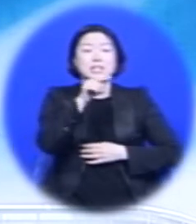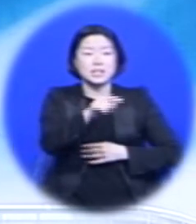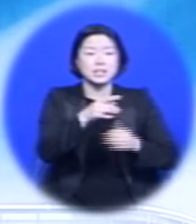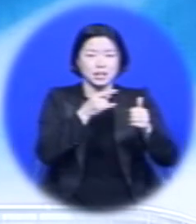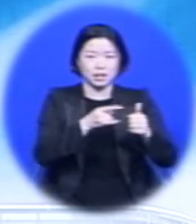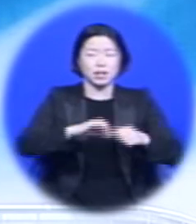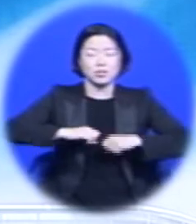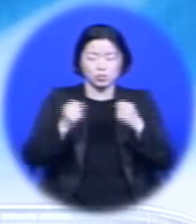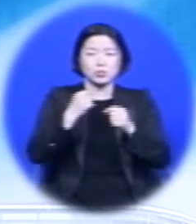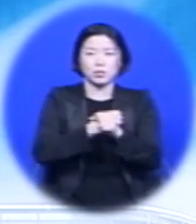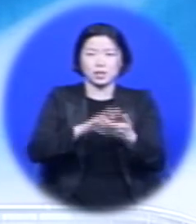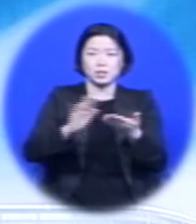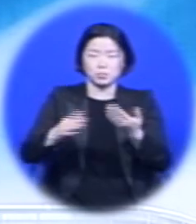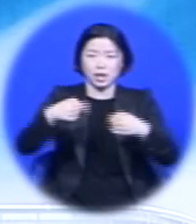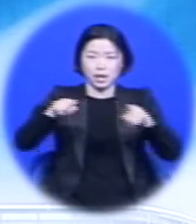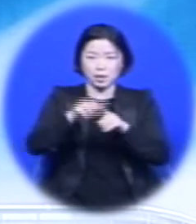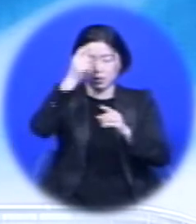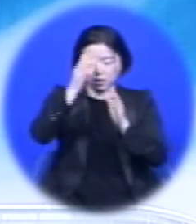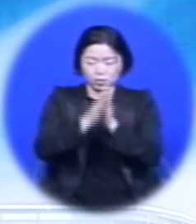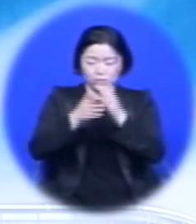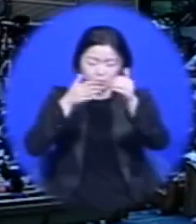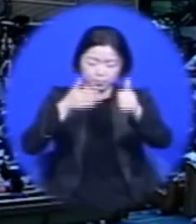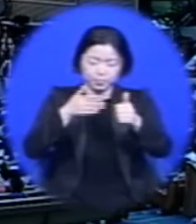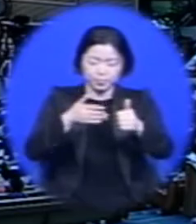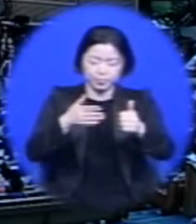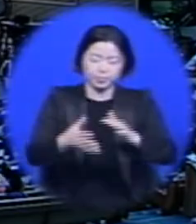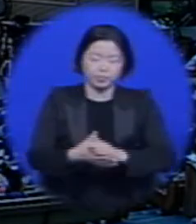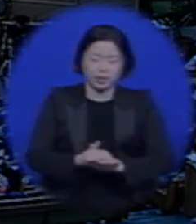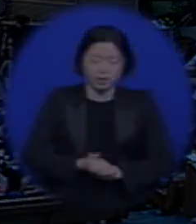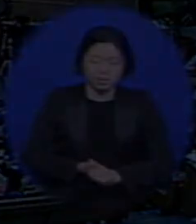순종하겠습니다. 다 같이 기도하시겠습니다. 은혜와 사랑이 충만하신 아버지 하나님.